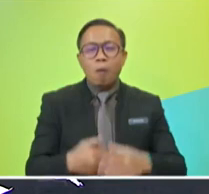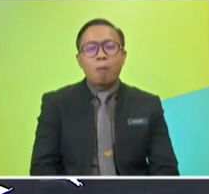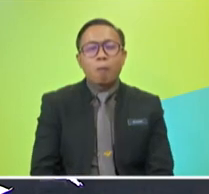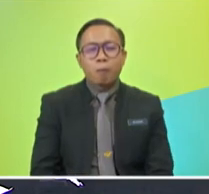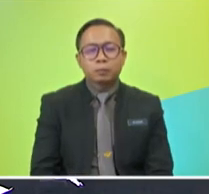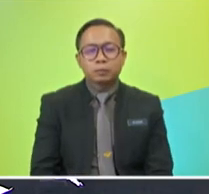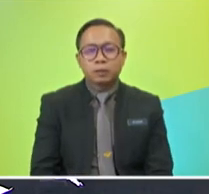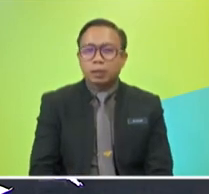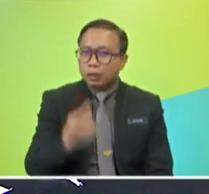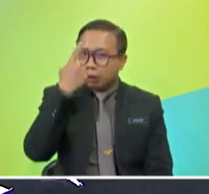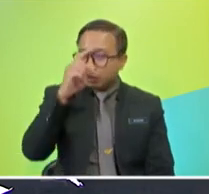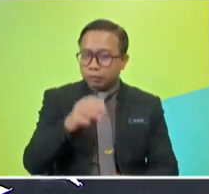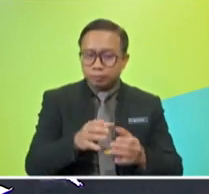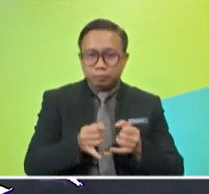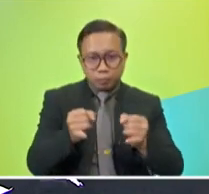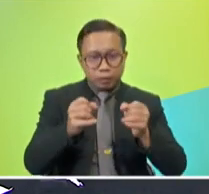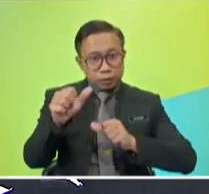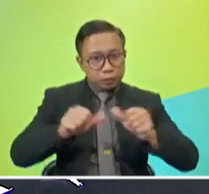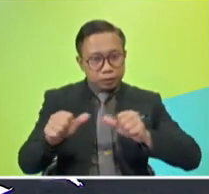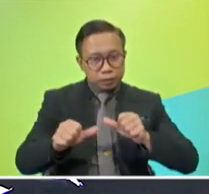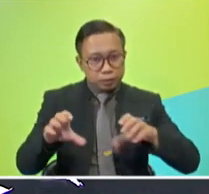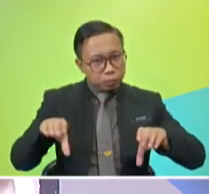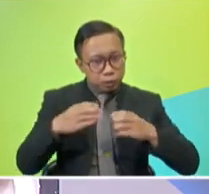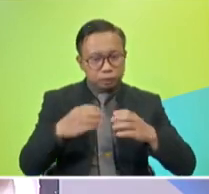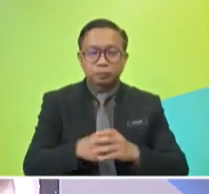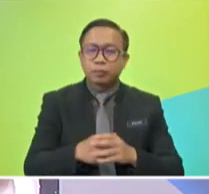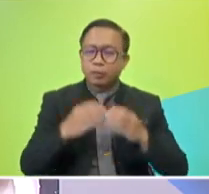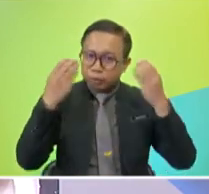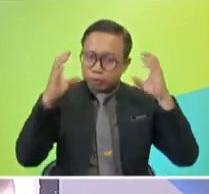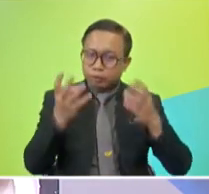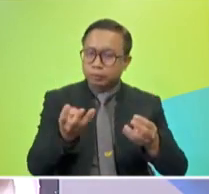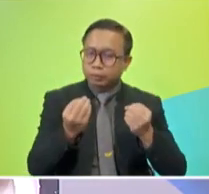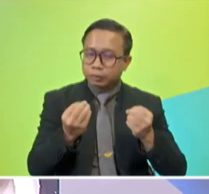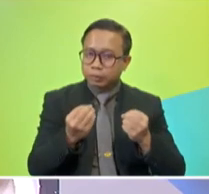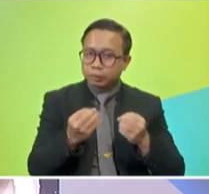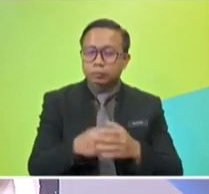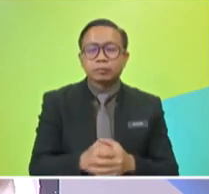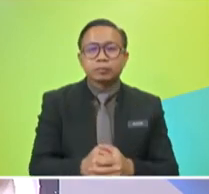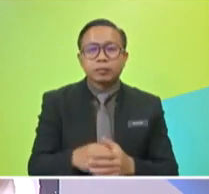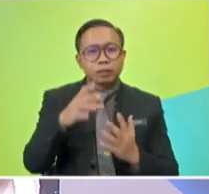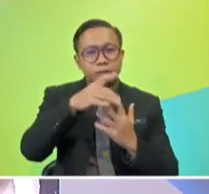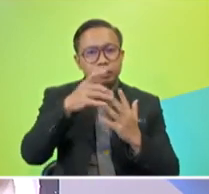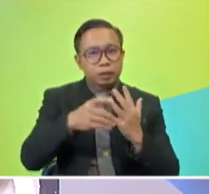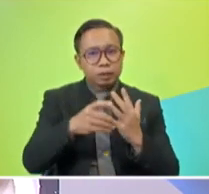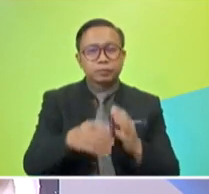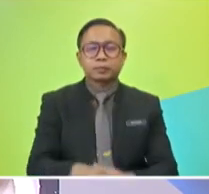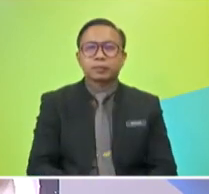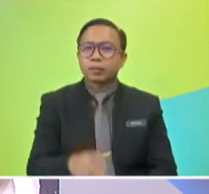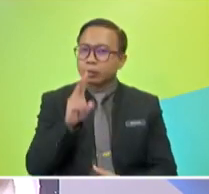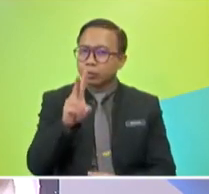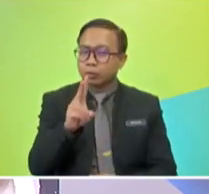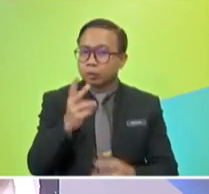Oke untuk menjalankan activity kita guna suruh Abang yang pilih